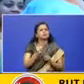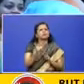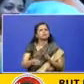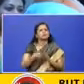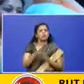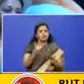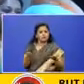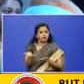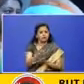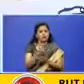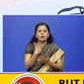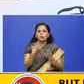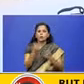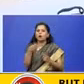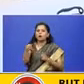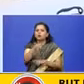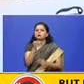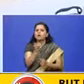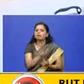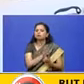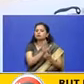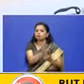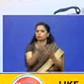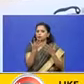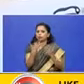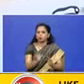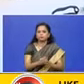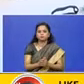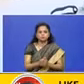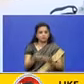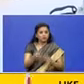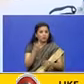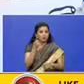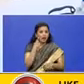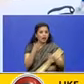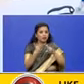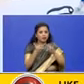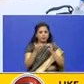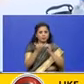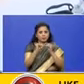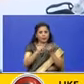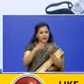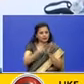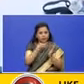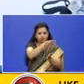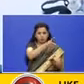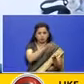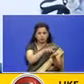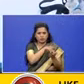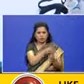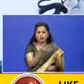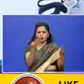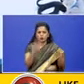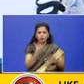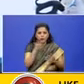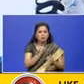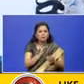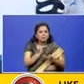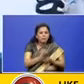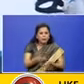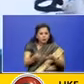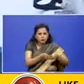में आपका ध्यान आकर्षित करना चाहता हूँ। जैसे आईआईटी भुवनेश्वर की एक टीम ने नवजात शिशुओं के